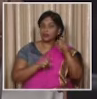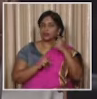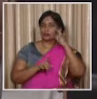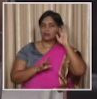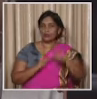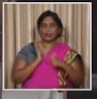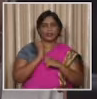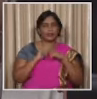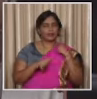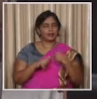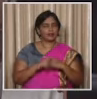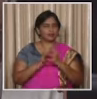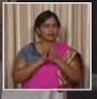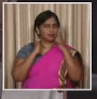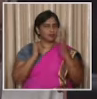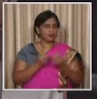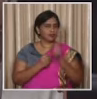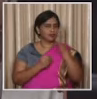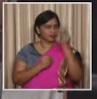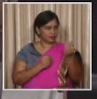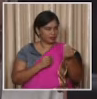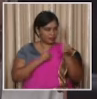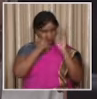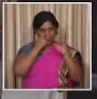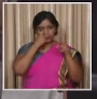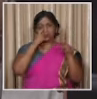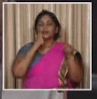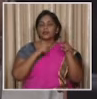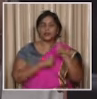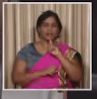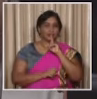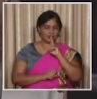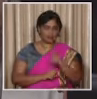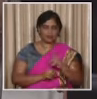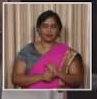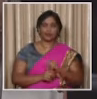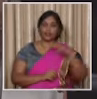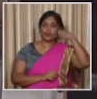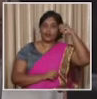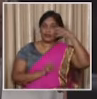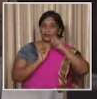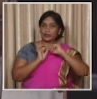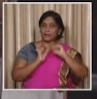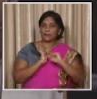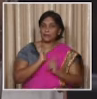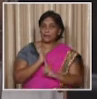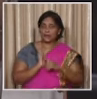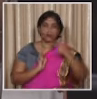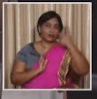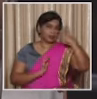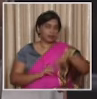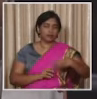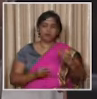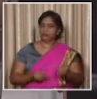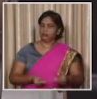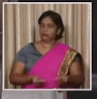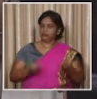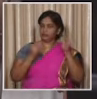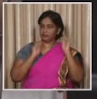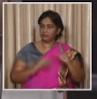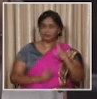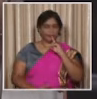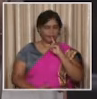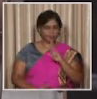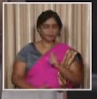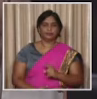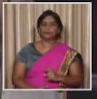ලෙස බදුබර පටවලා තියෙන බවත් කියනවා. විදුලි බිල, ඉන්ධන මිල ඕනෑවට වඩා ඉහළ දමා ඇති බවද